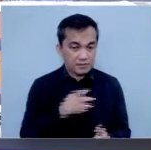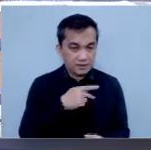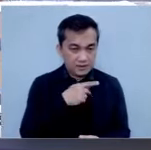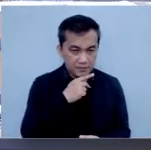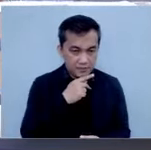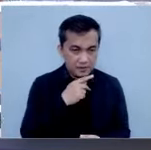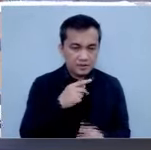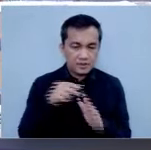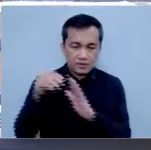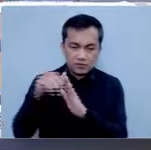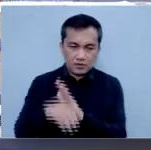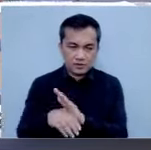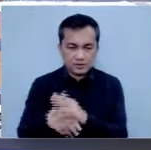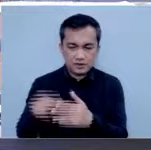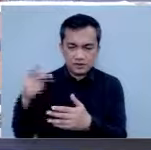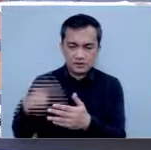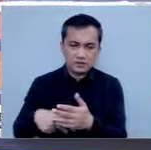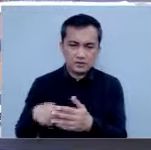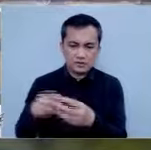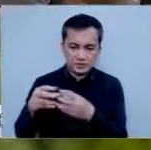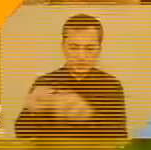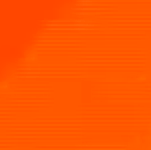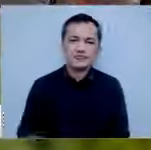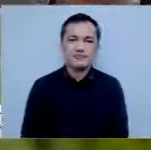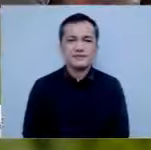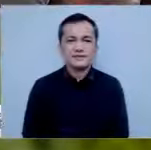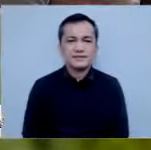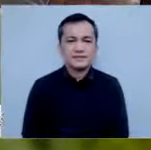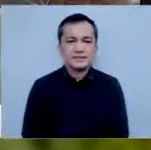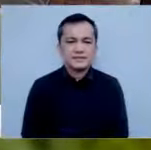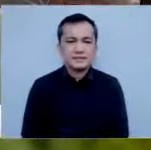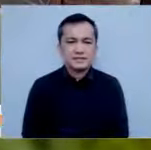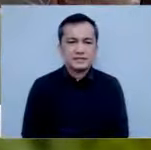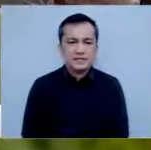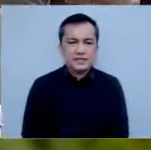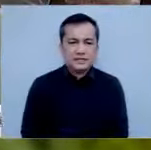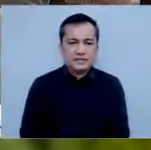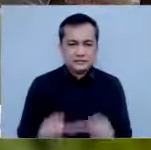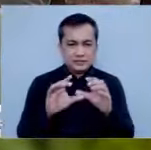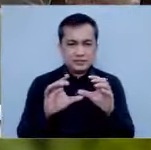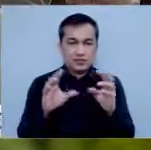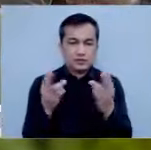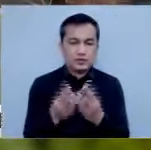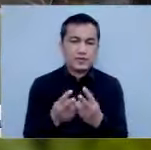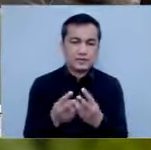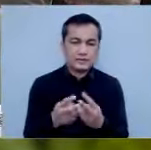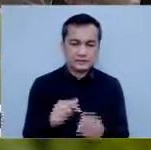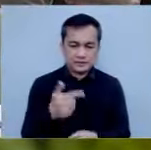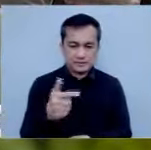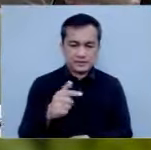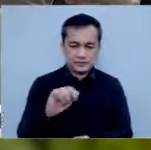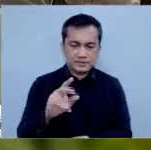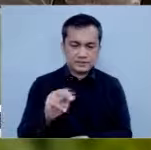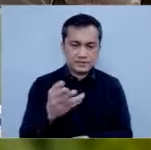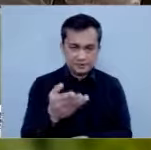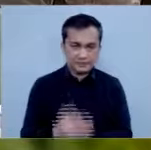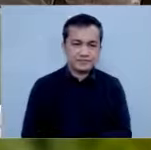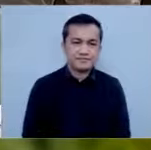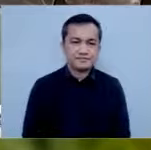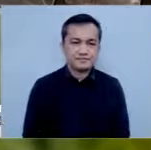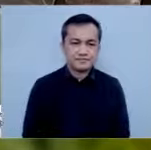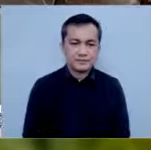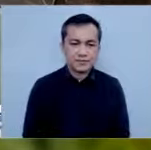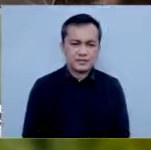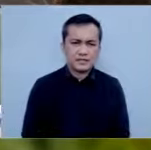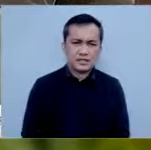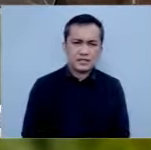bumaba naman ang presyo ng itlog. Live mula sa Commonwealth Market, nasa frontline ng balitang yan, si Justine Punsalang. Justine, ano